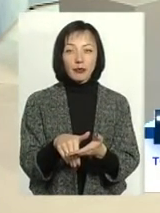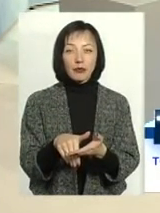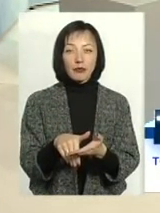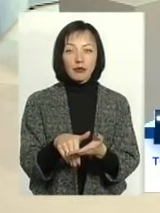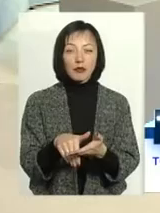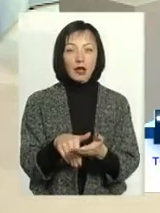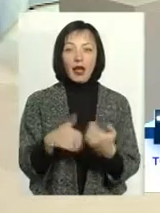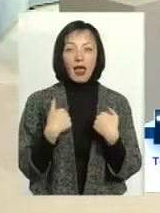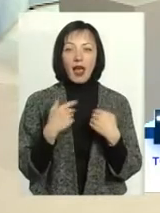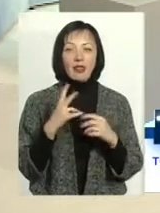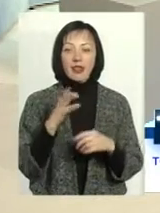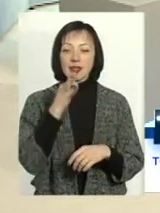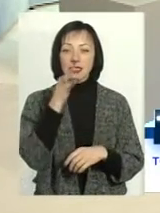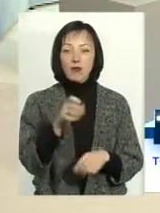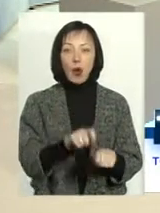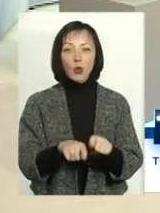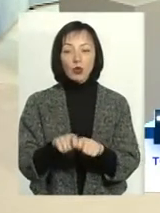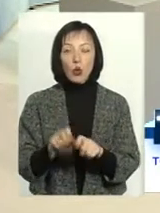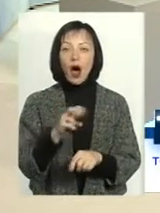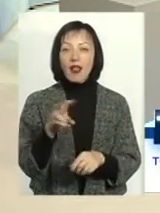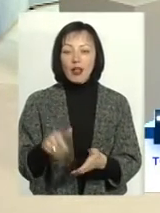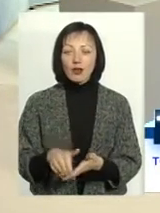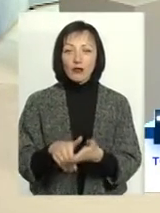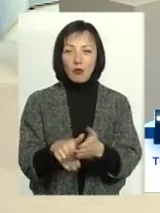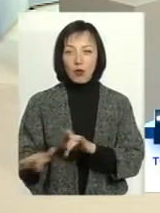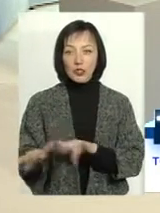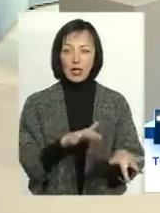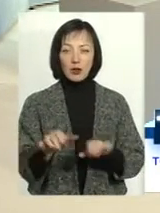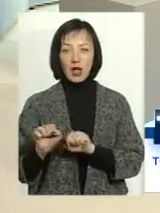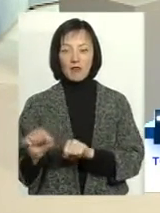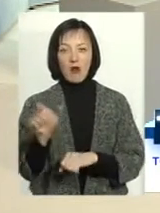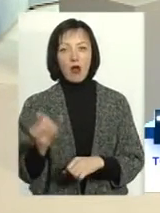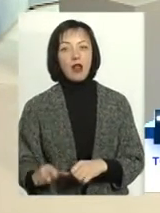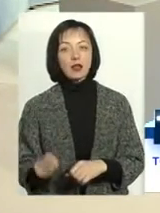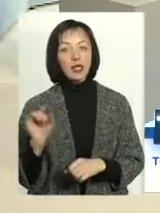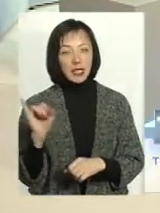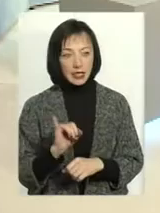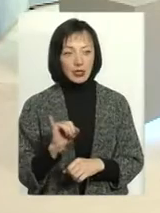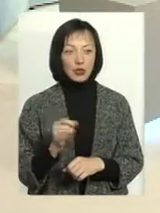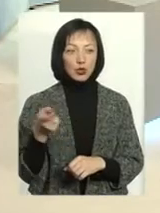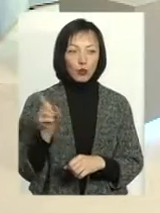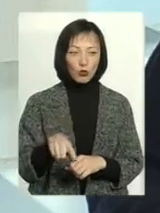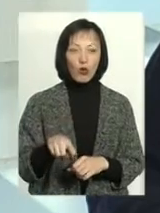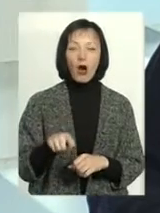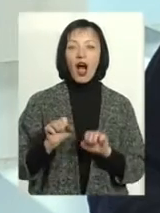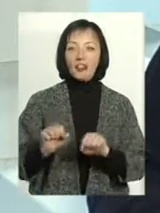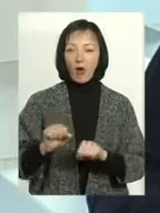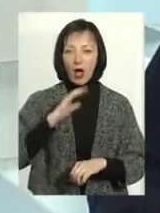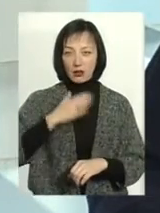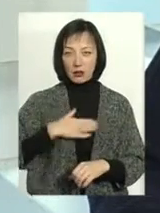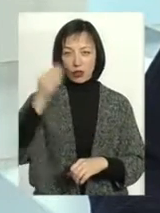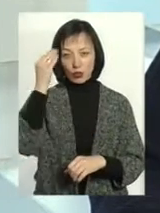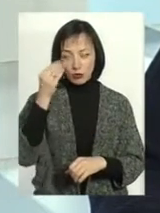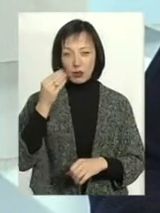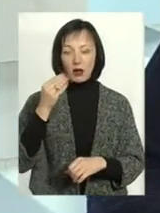я б не сказав би, контролю, але допомоги діяльності адвоката. І тому адвокат, на мою думку,